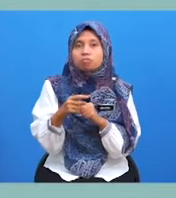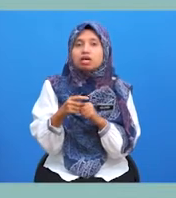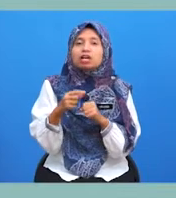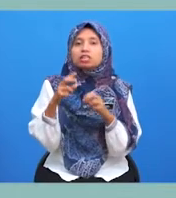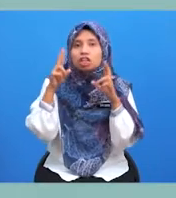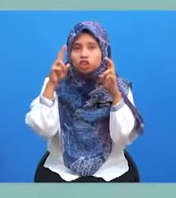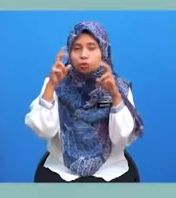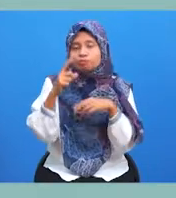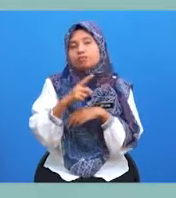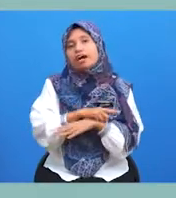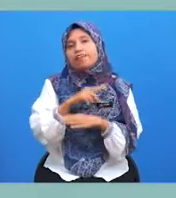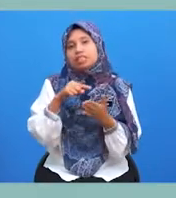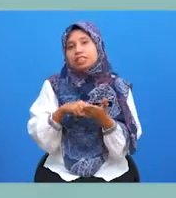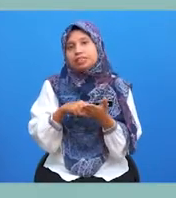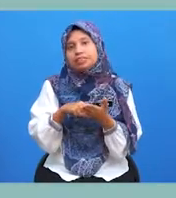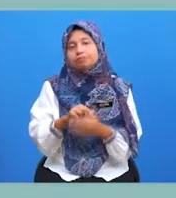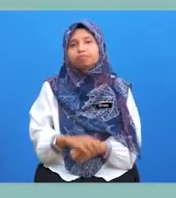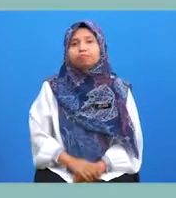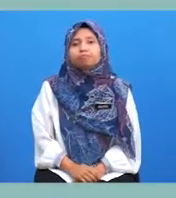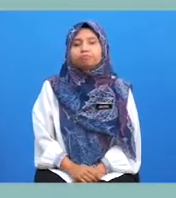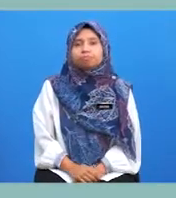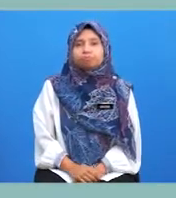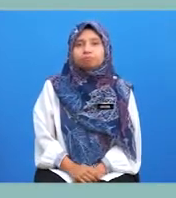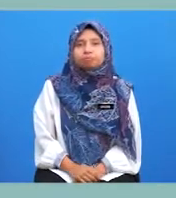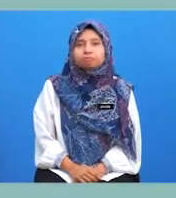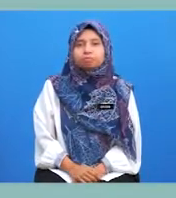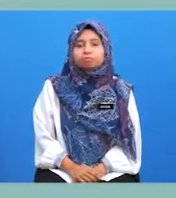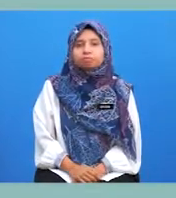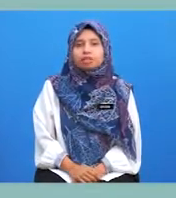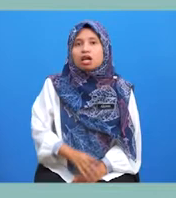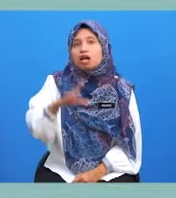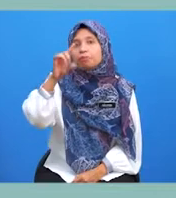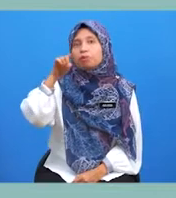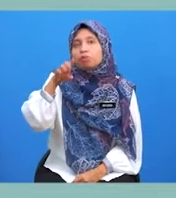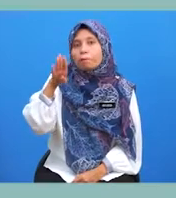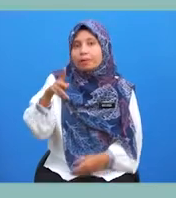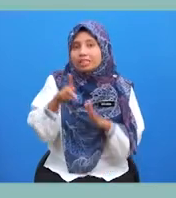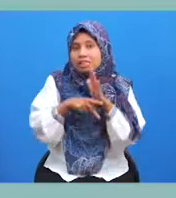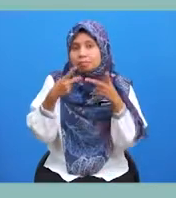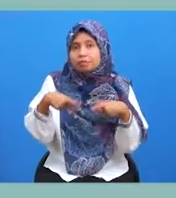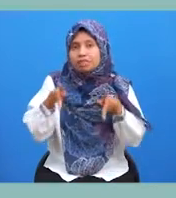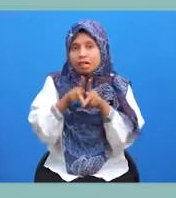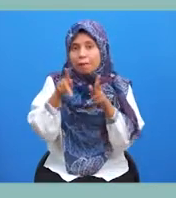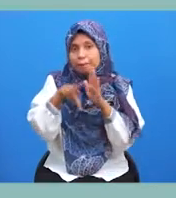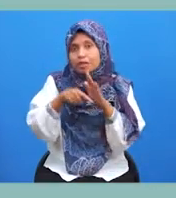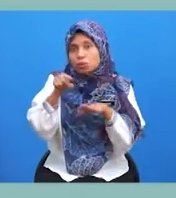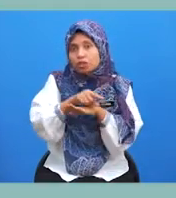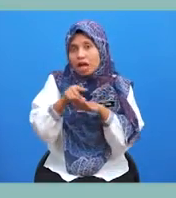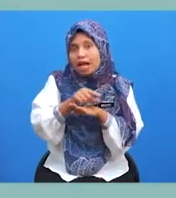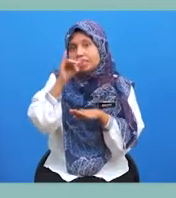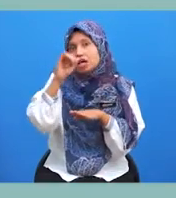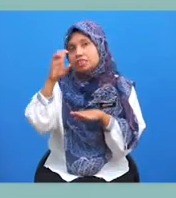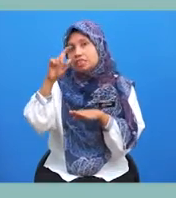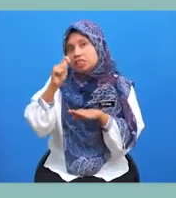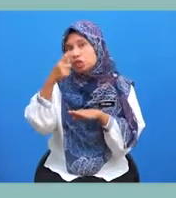sesi pembelajaran kita untuk subtopik 8.4 iaitu kepentingan